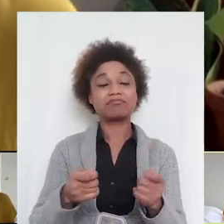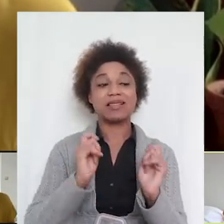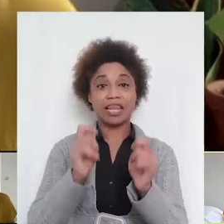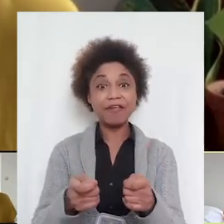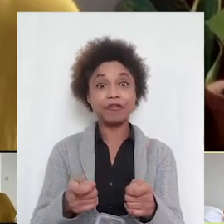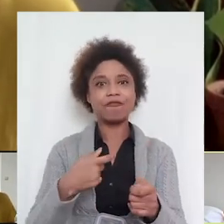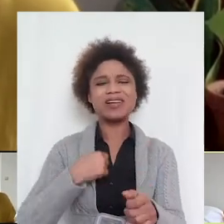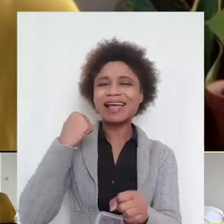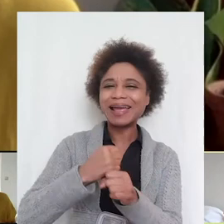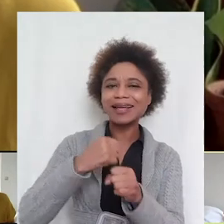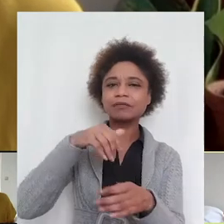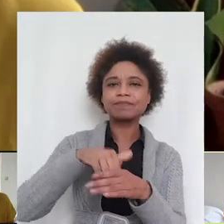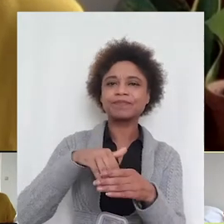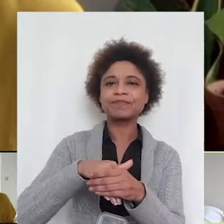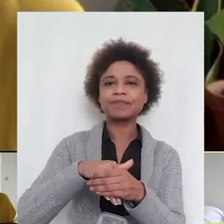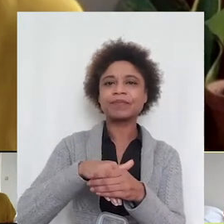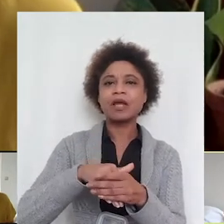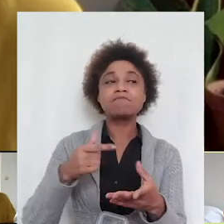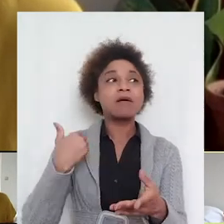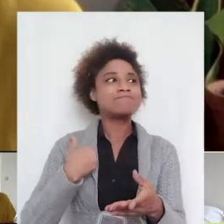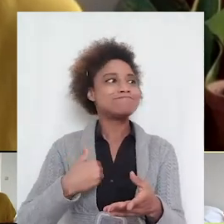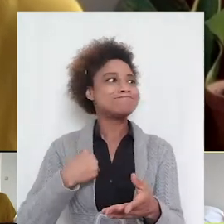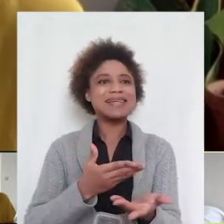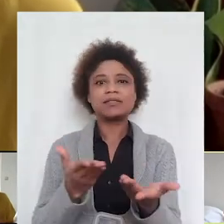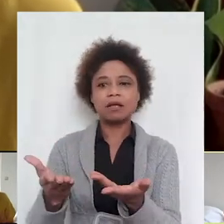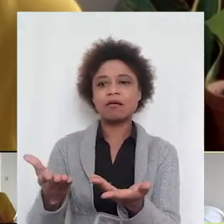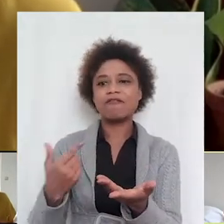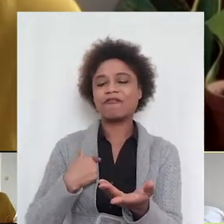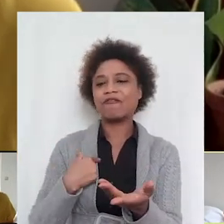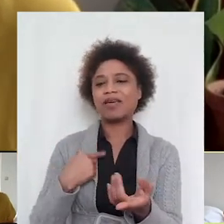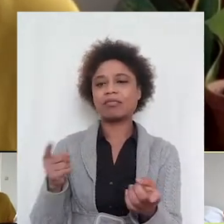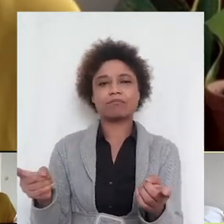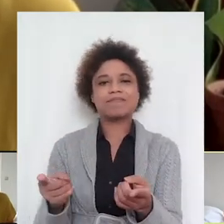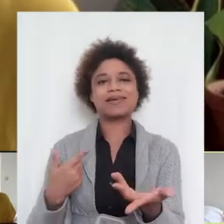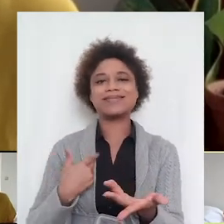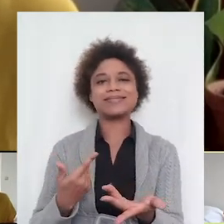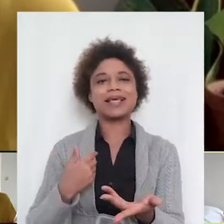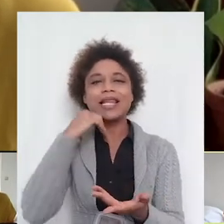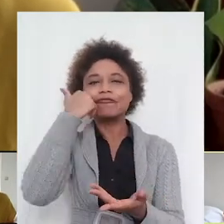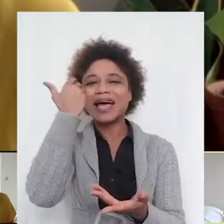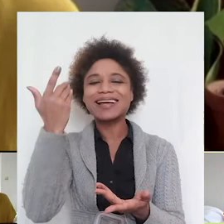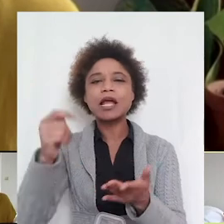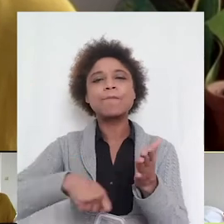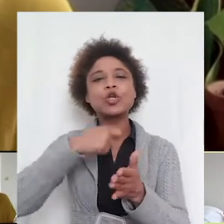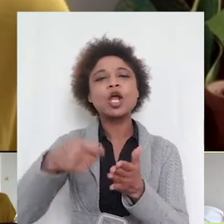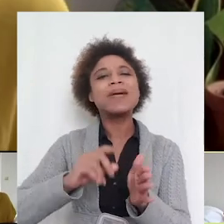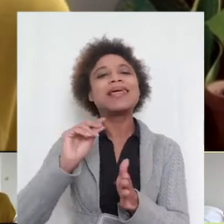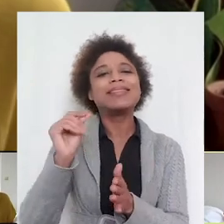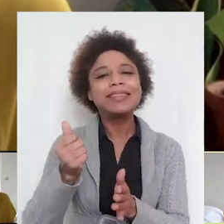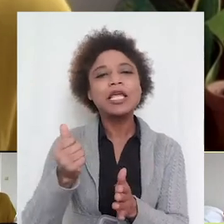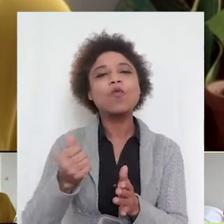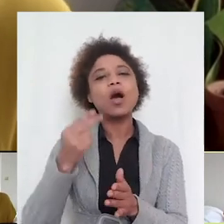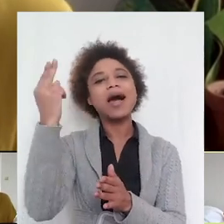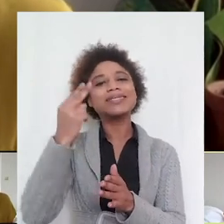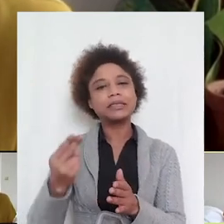met een beperking geen liefdadigheidsproject of zorgvraagstuk blijven. En dat nieuwe artistieke mogelijkheden de kans